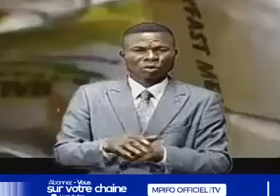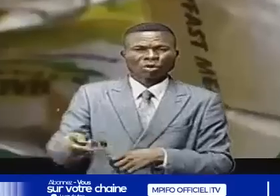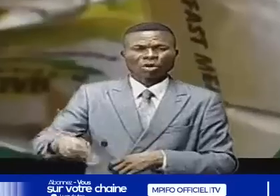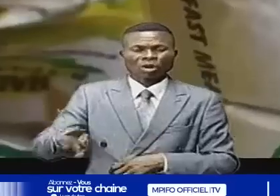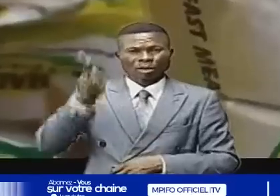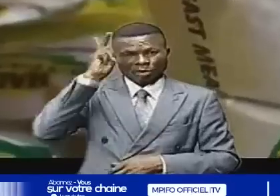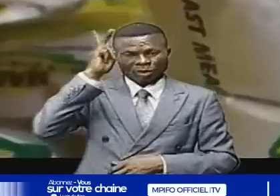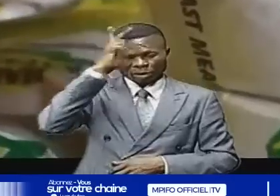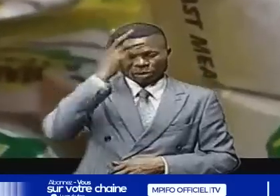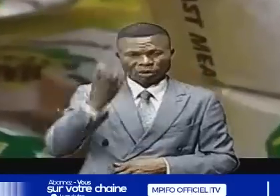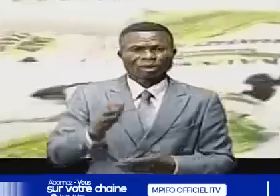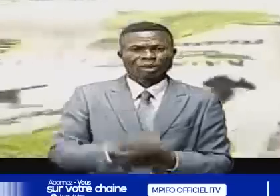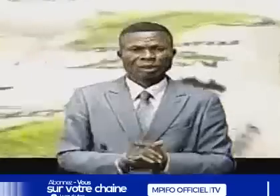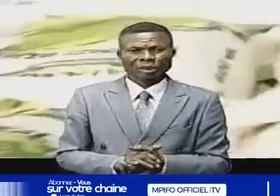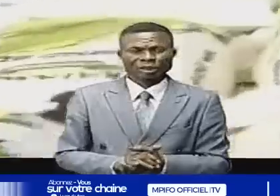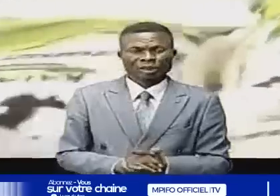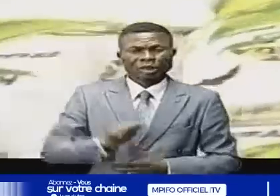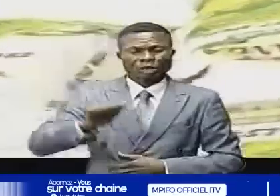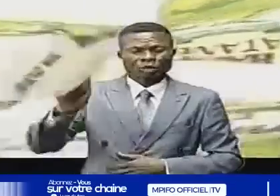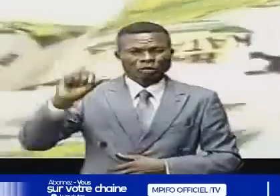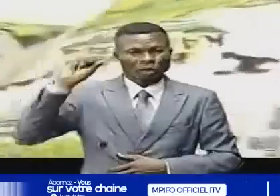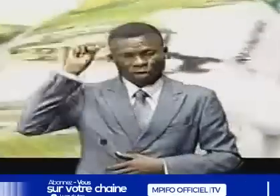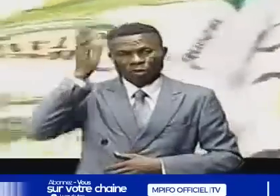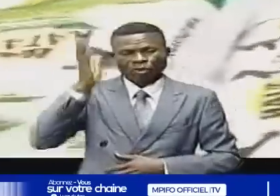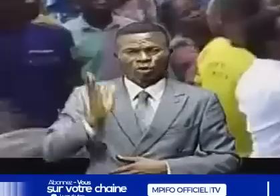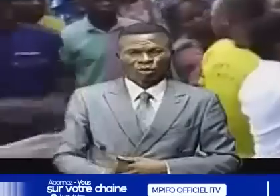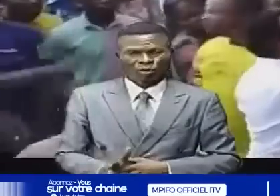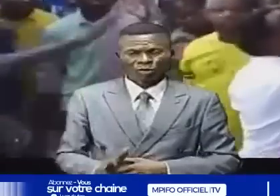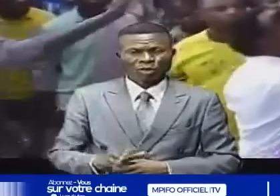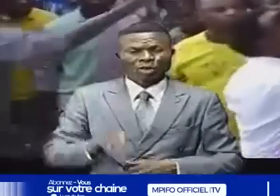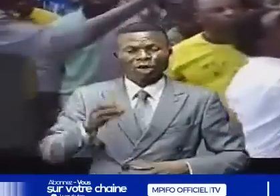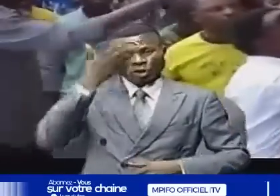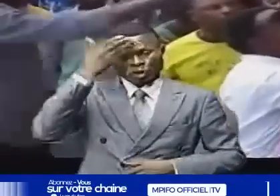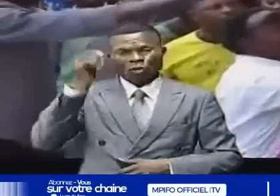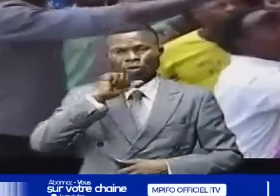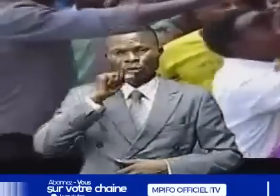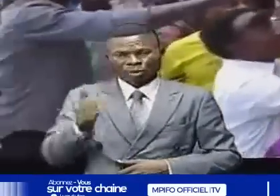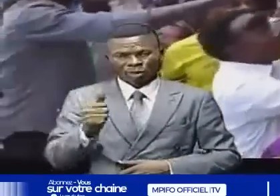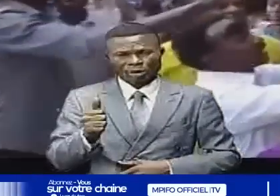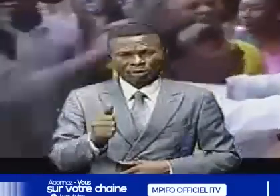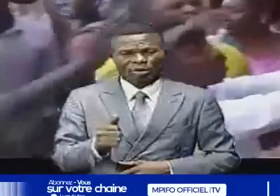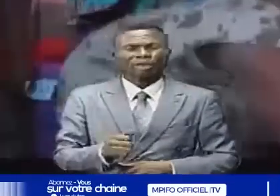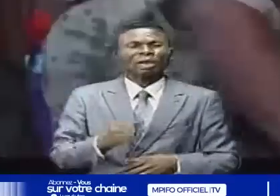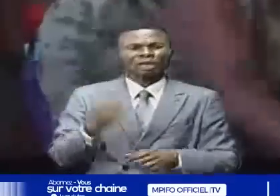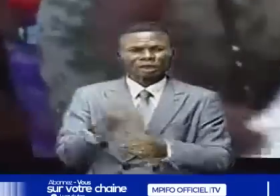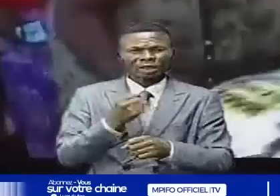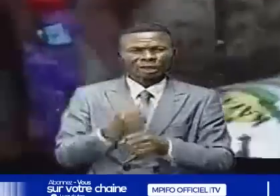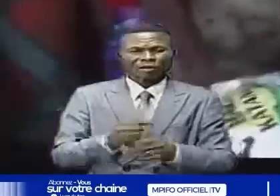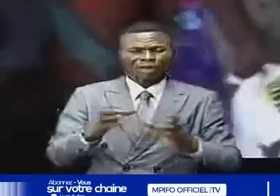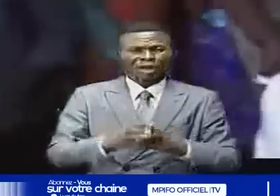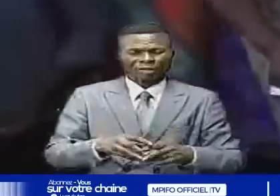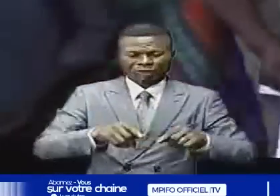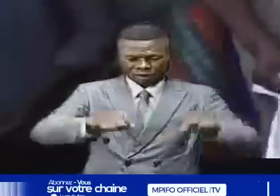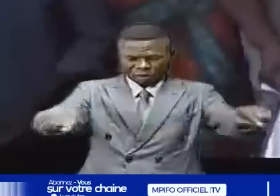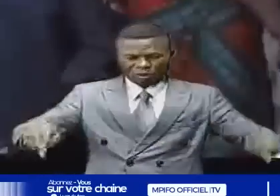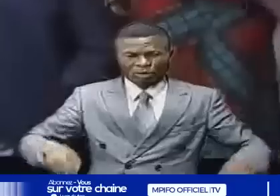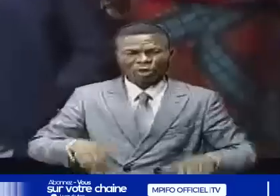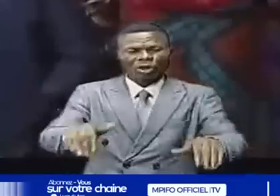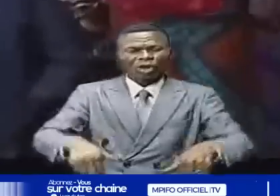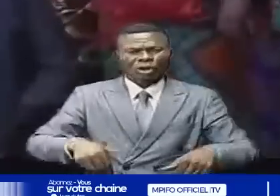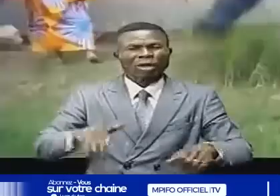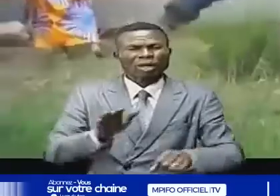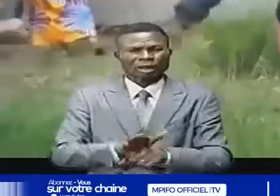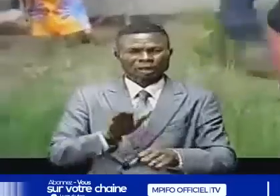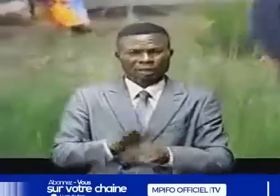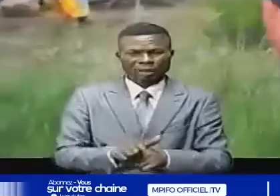multiplié les initiatives. Le gouverneur Jacques Ablakatoué n'a pas hésité à puiser dans la réserve stratégique de la province, issue du remboursement des